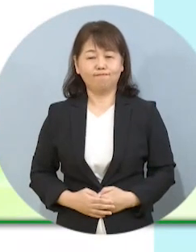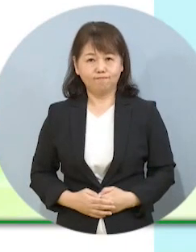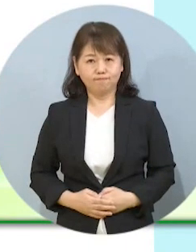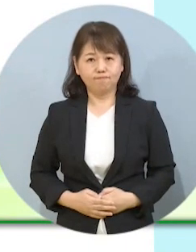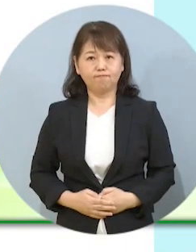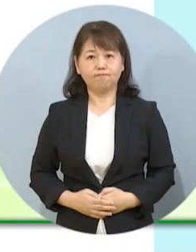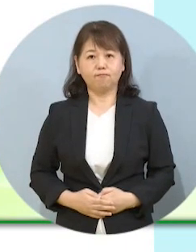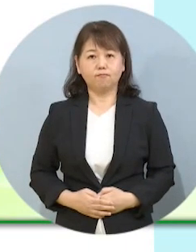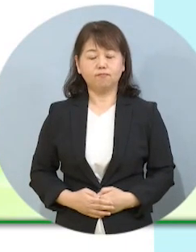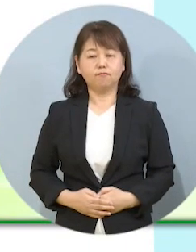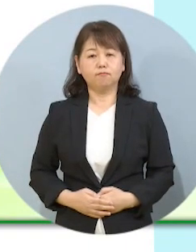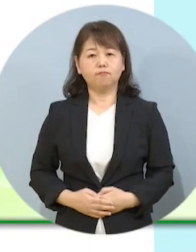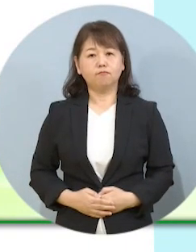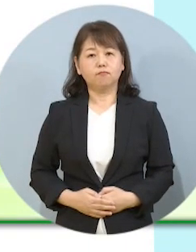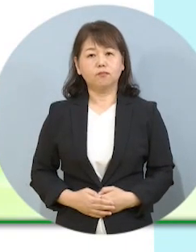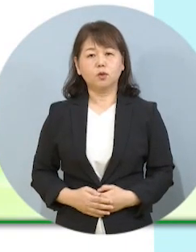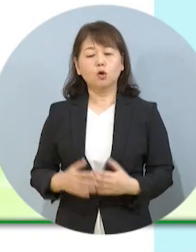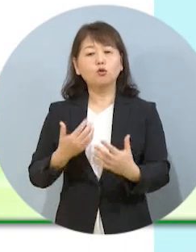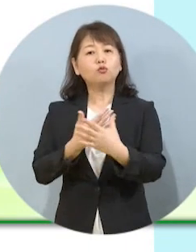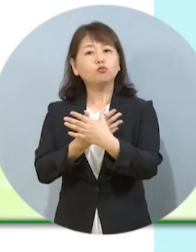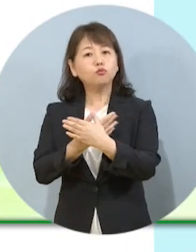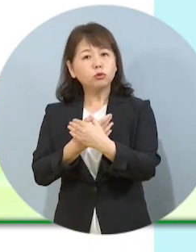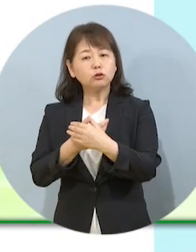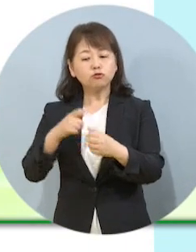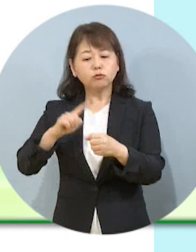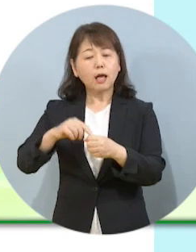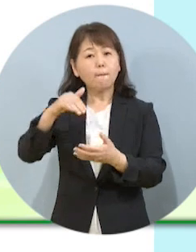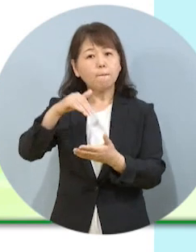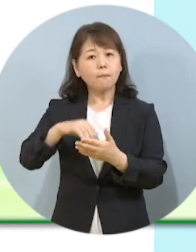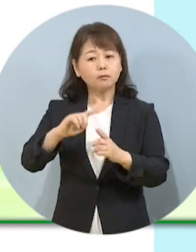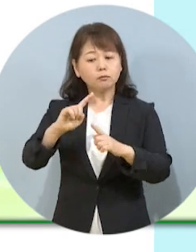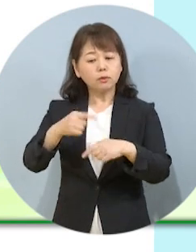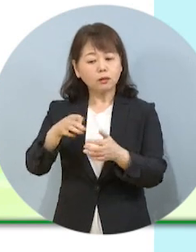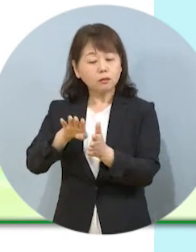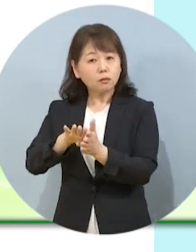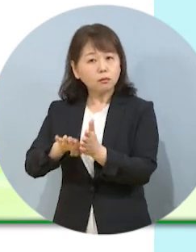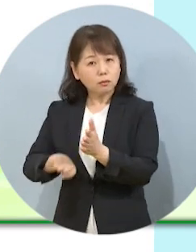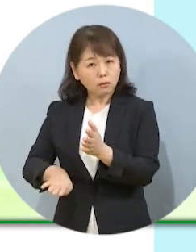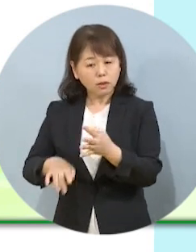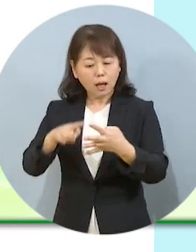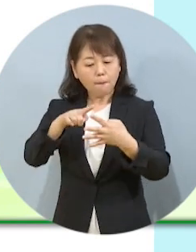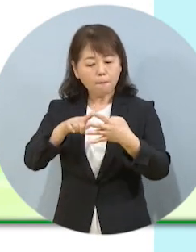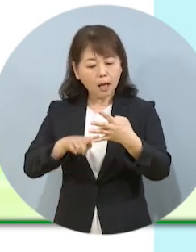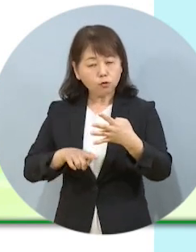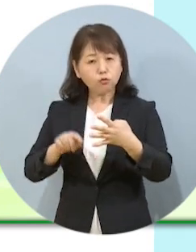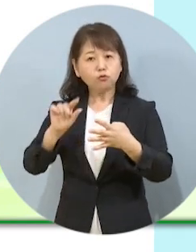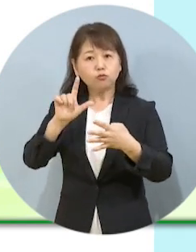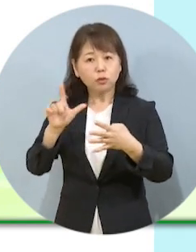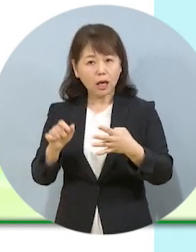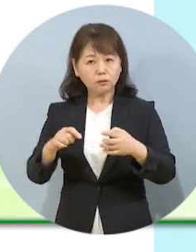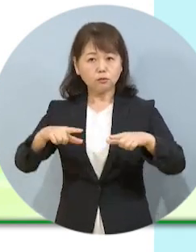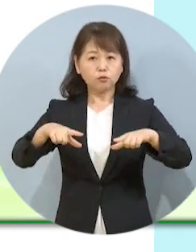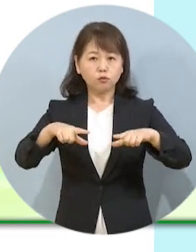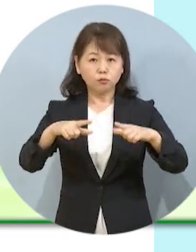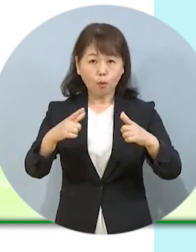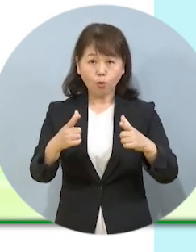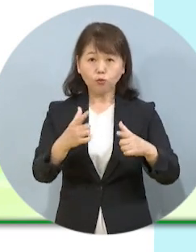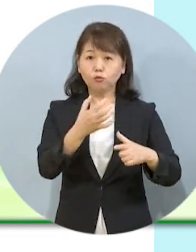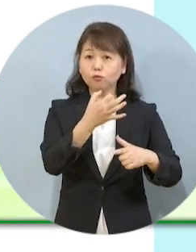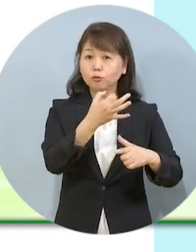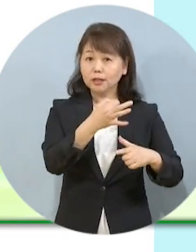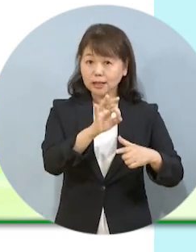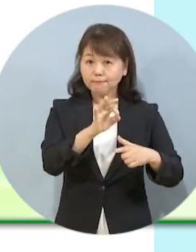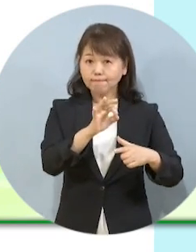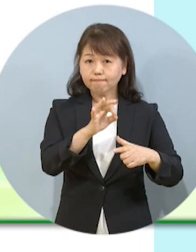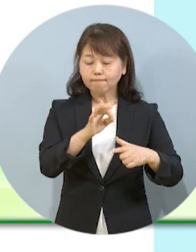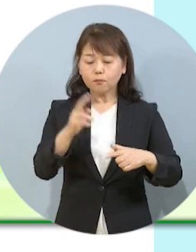相談の日時は祝日と年末年始を除く毎週月曜、木曜、金曜